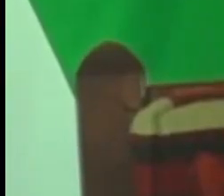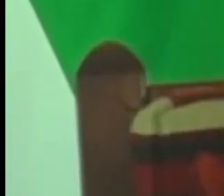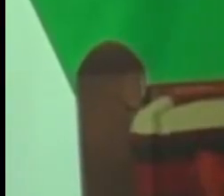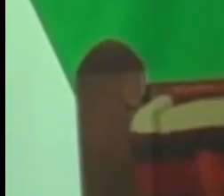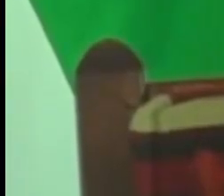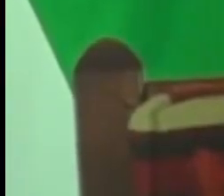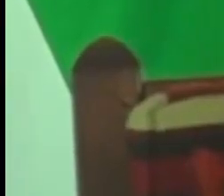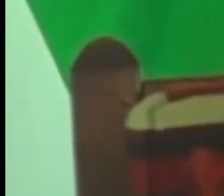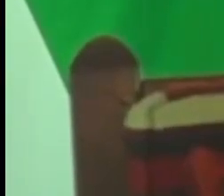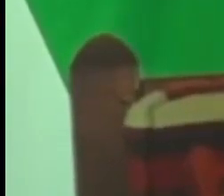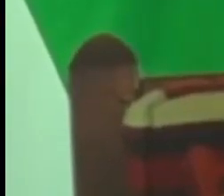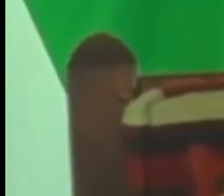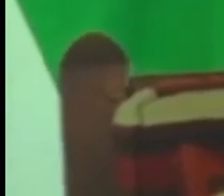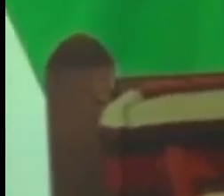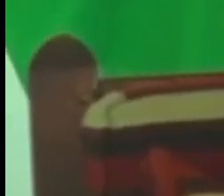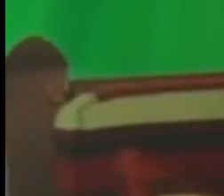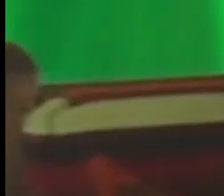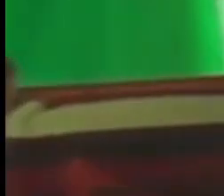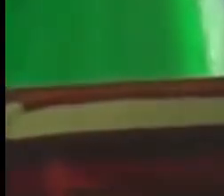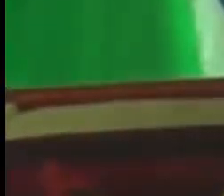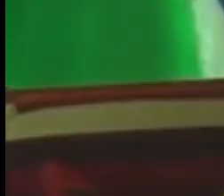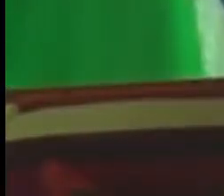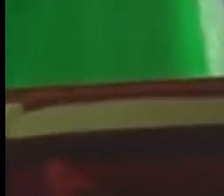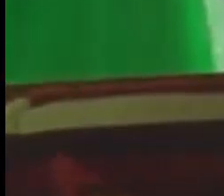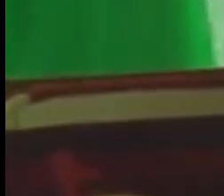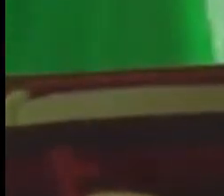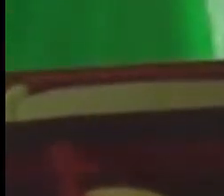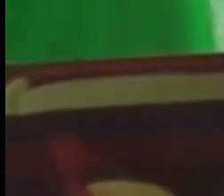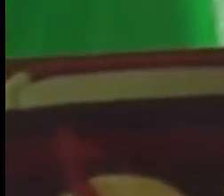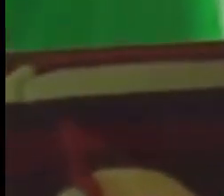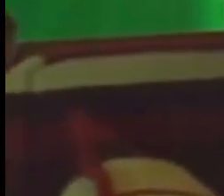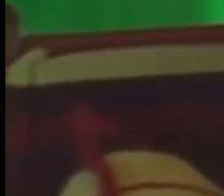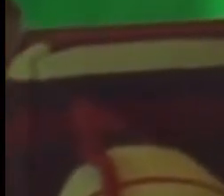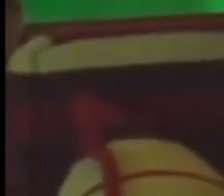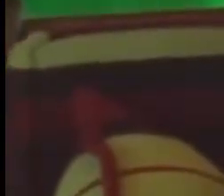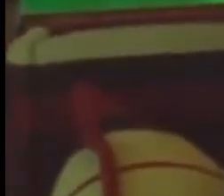أنا يعني وجودي وياكم اليوم